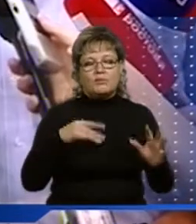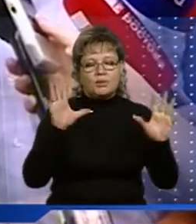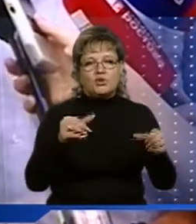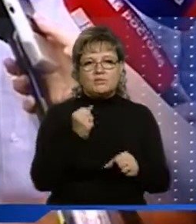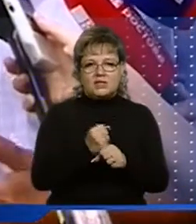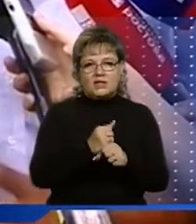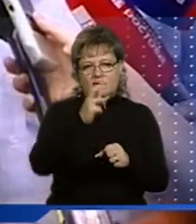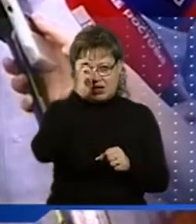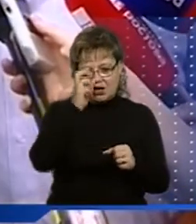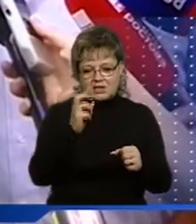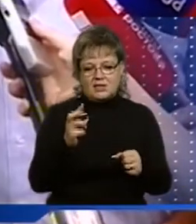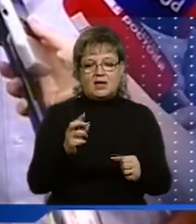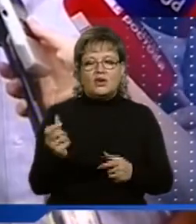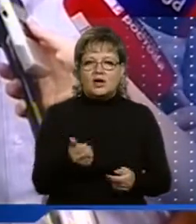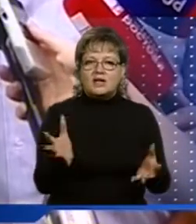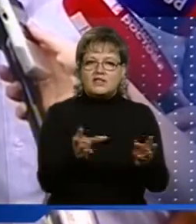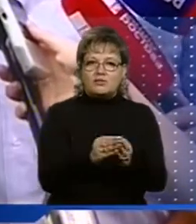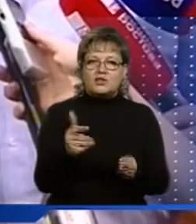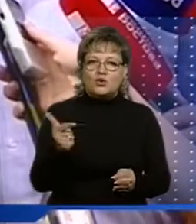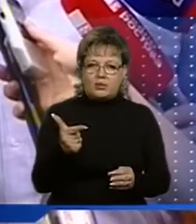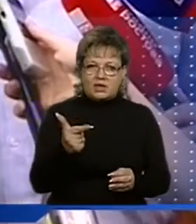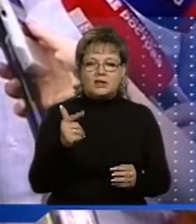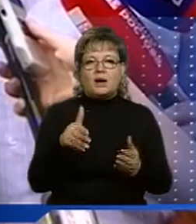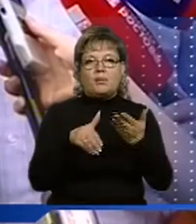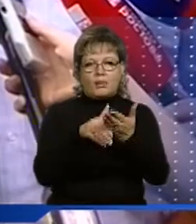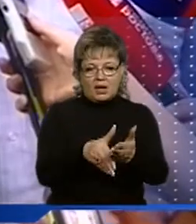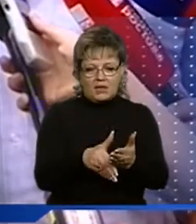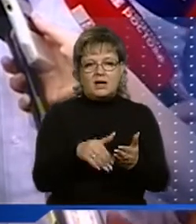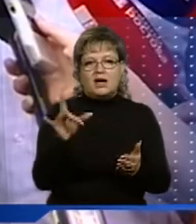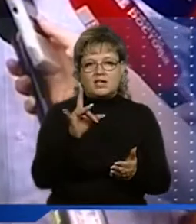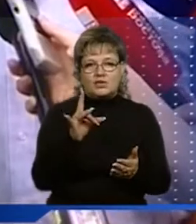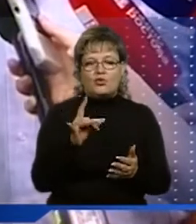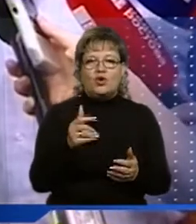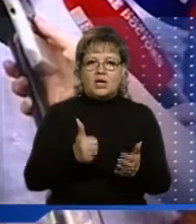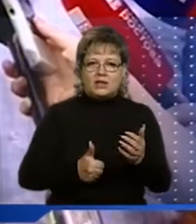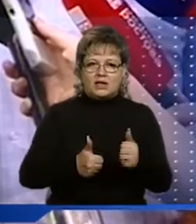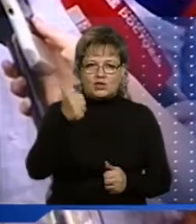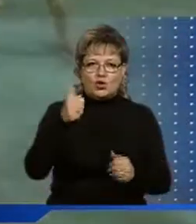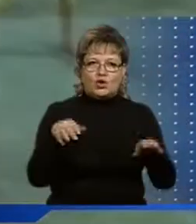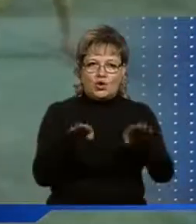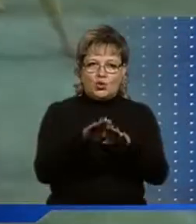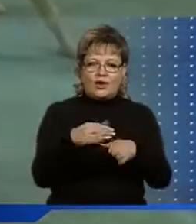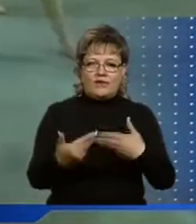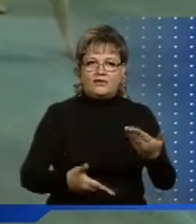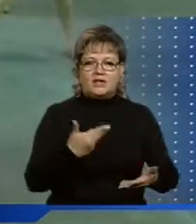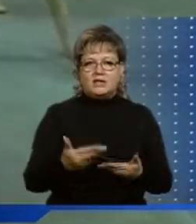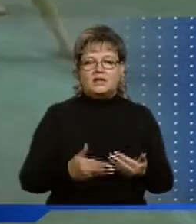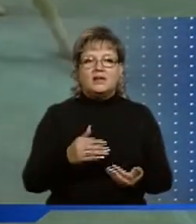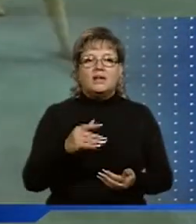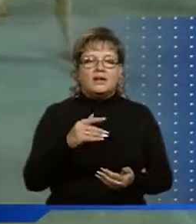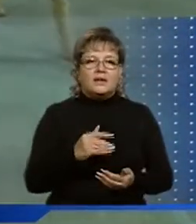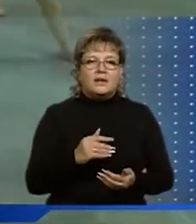делать, и федерация хоккея совместно с губернатором, с правительством помогать Ростову выйти на достойный уровень. Россия, любя